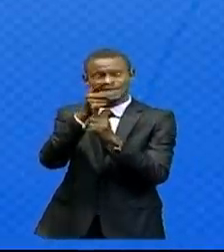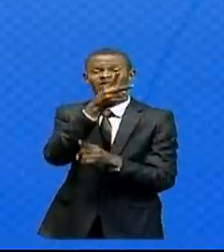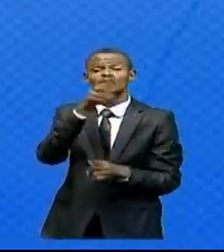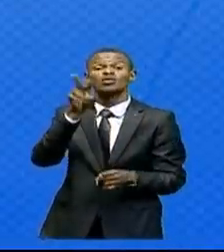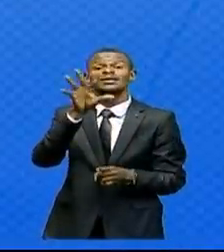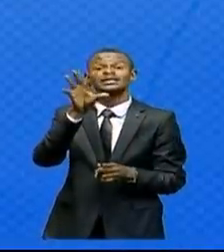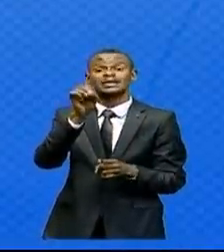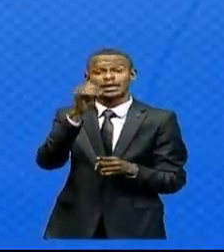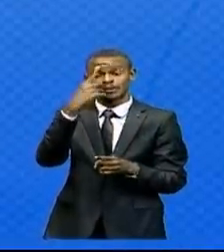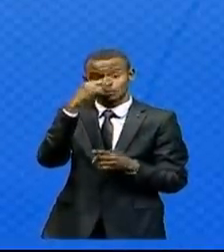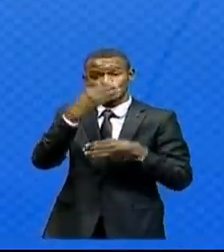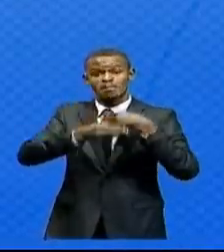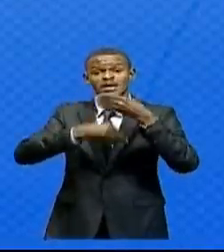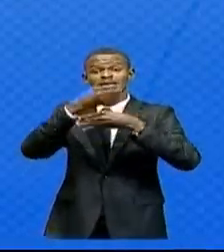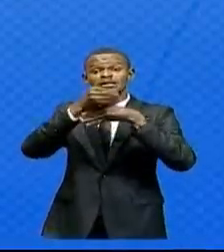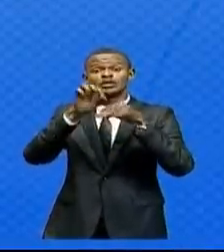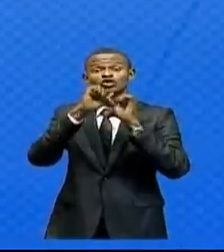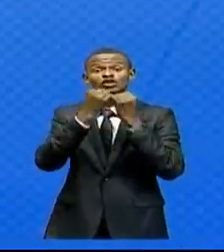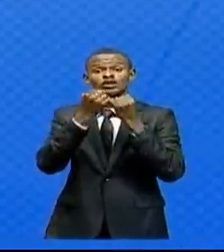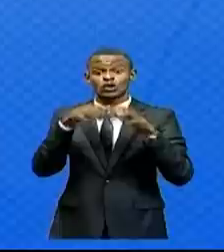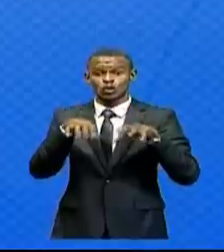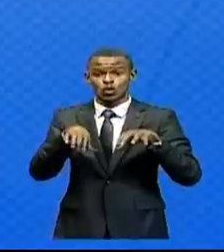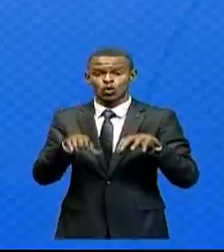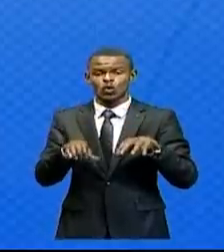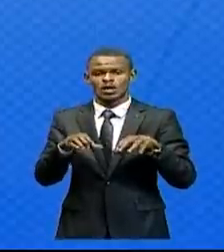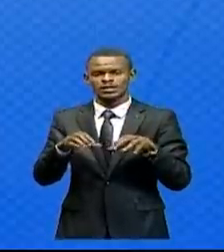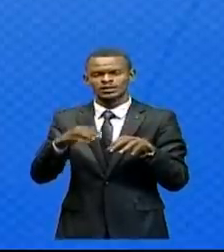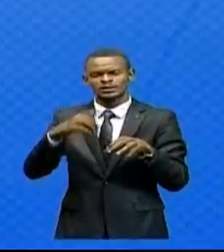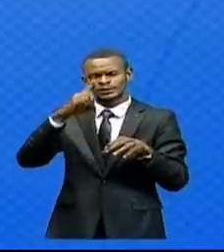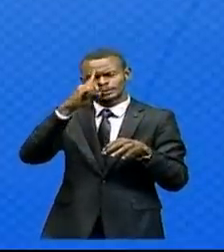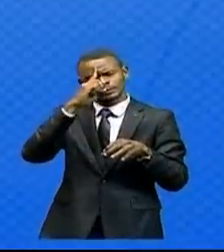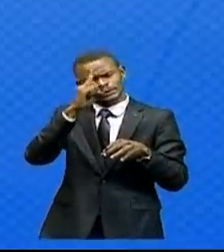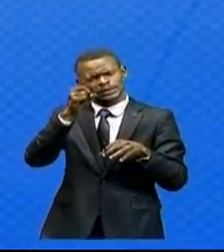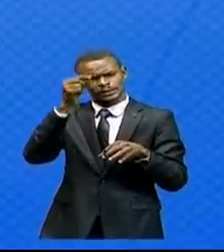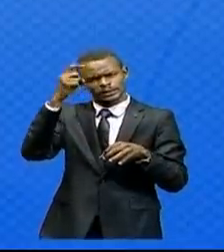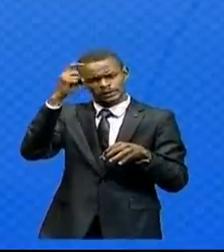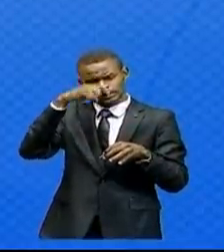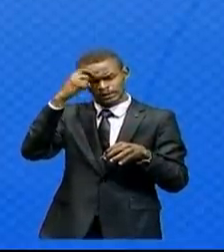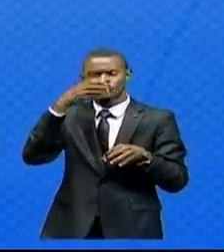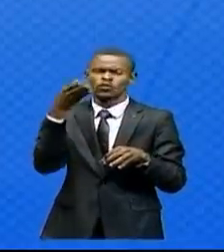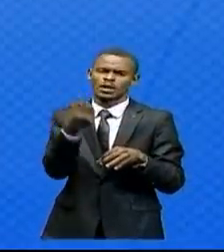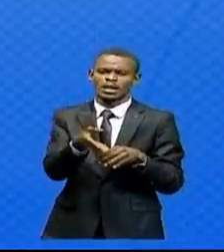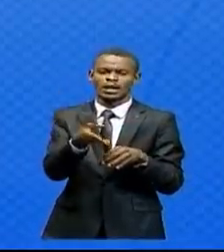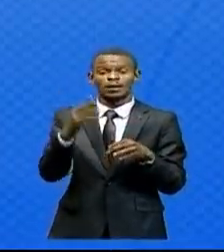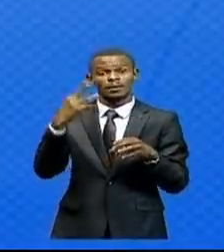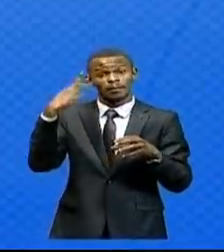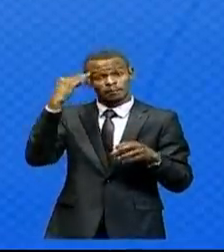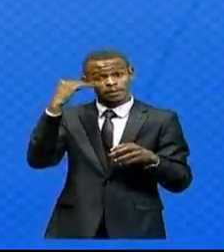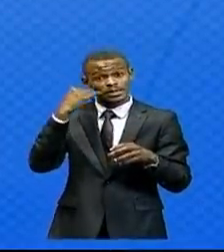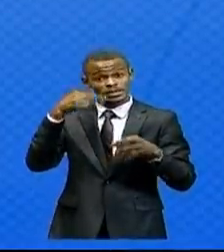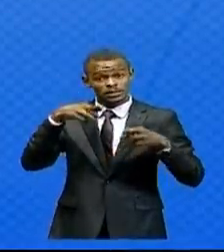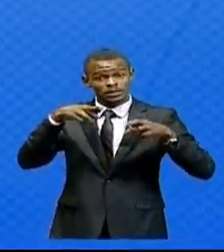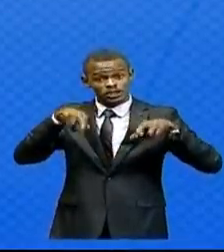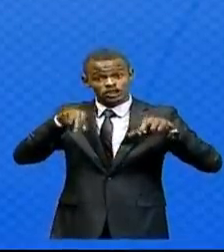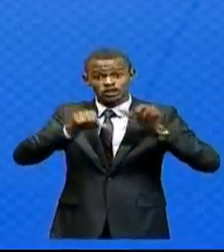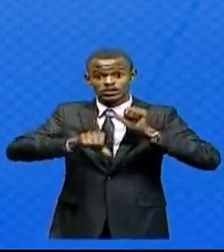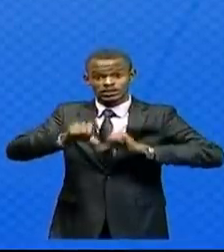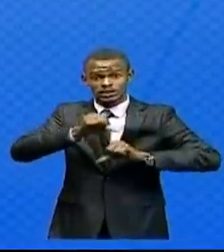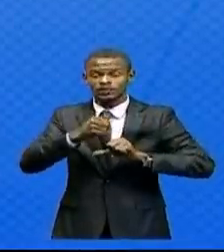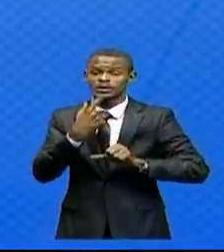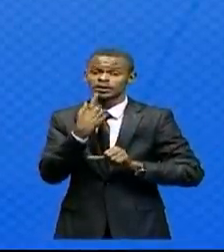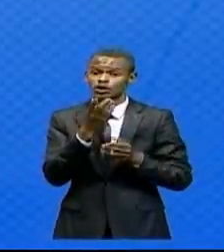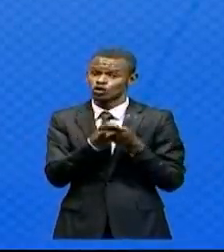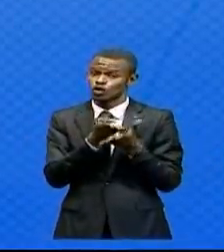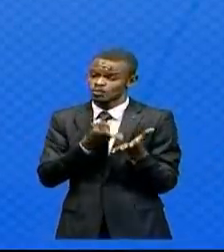congolaise fondée sur le savoir, le ministre de la Recherche scientifique a également soutenu que ces documents devraient être